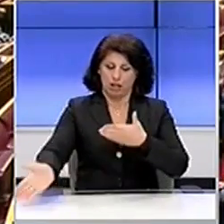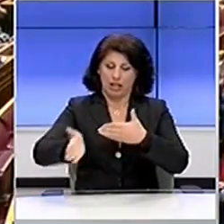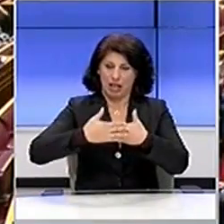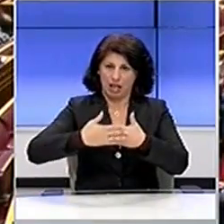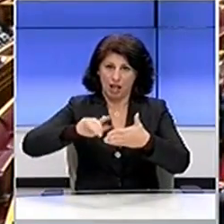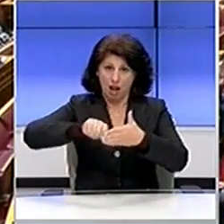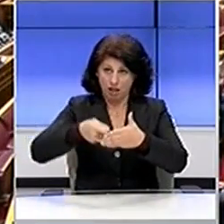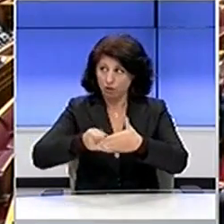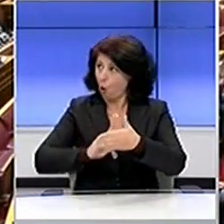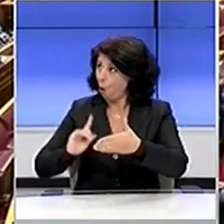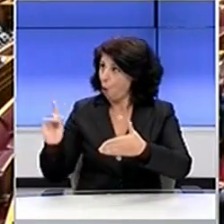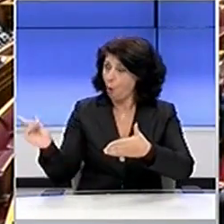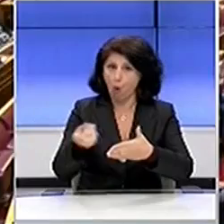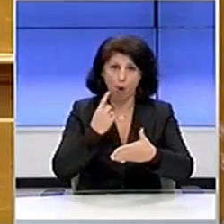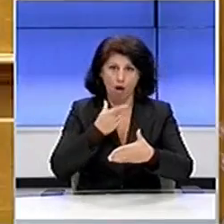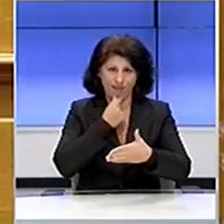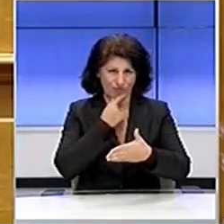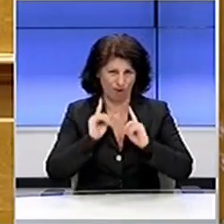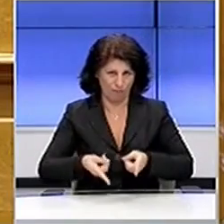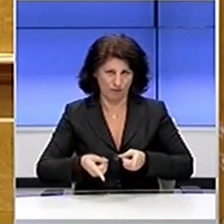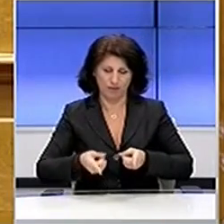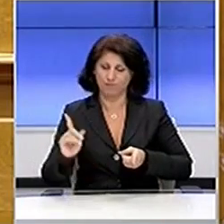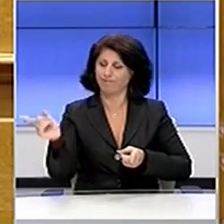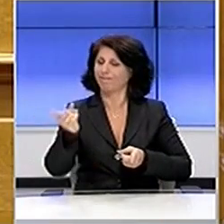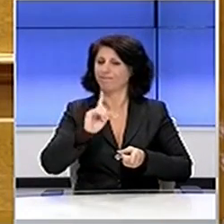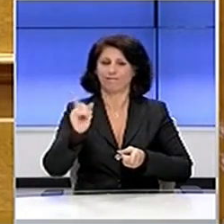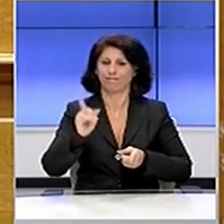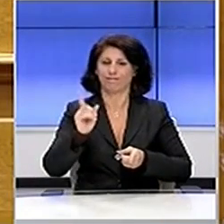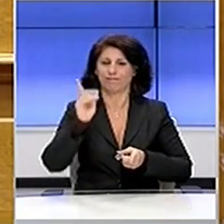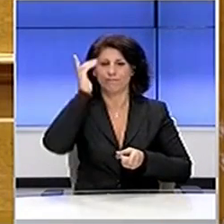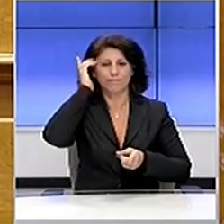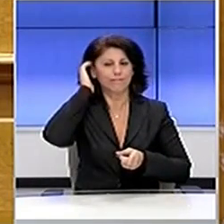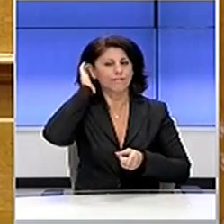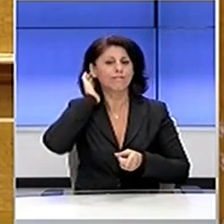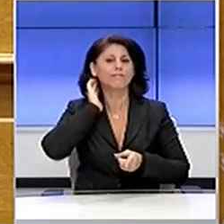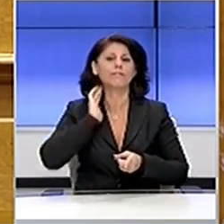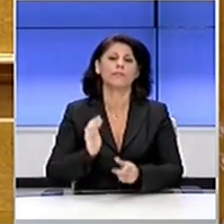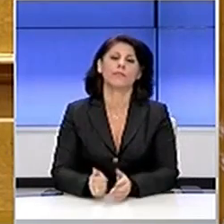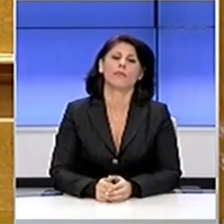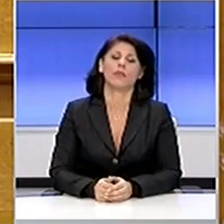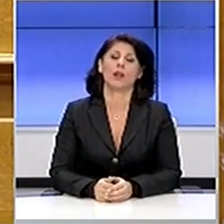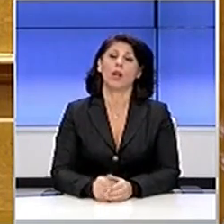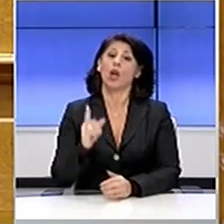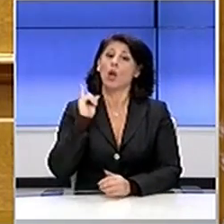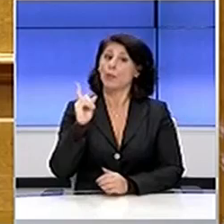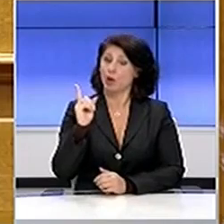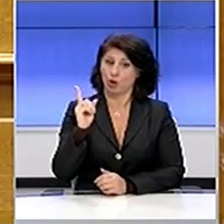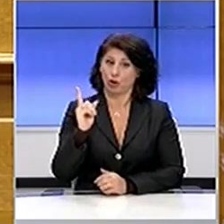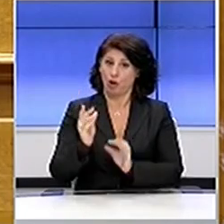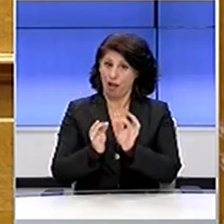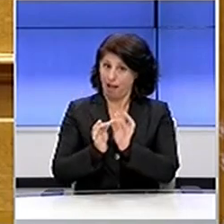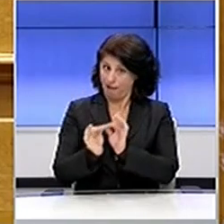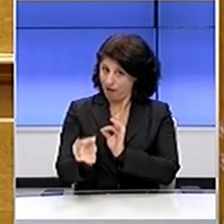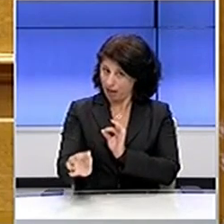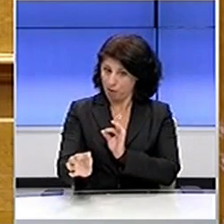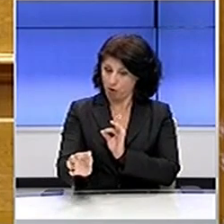δεν ήταν εύκολη απόφαση. Διότι εκτός από την εφαρμογή, τα μέτρα χρειάζονται και